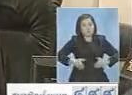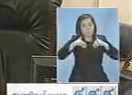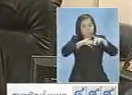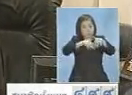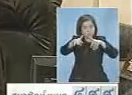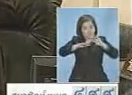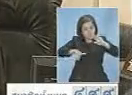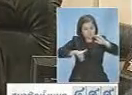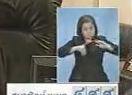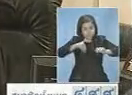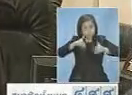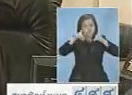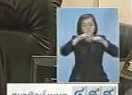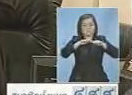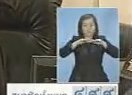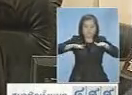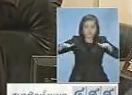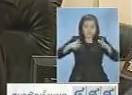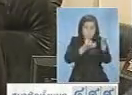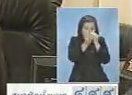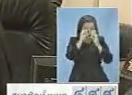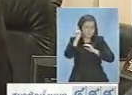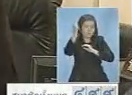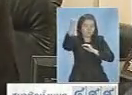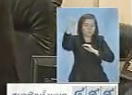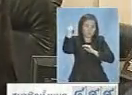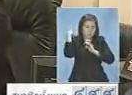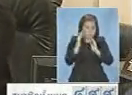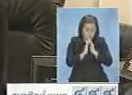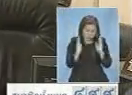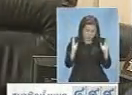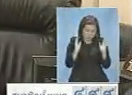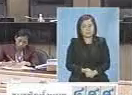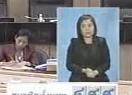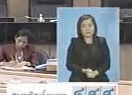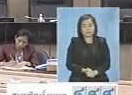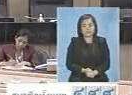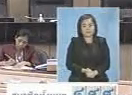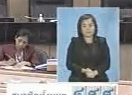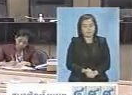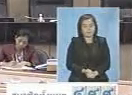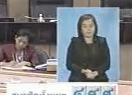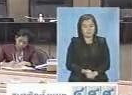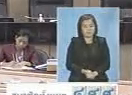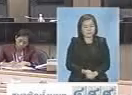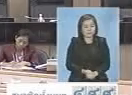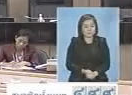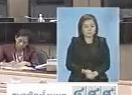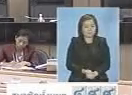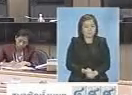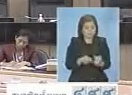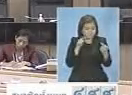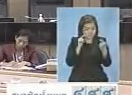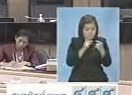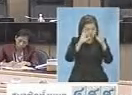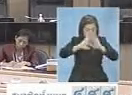ทยจะได้เรียนรู้สิ่งใหม่ๆครับขอบคุณครับ เชิญท่านผู้นำเอาเฉพาะเนื้อหาส